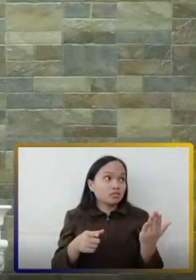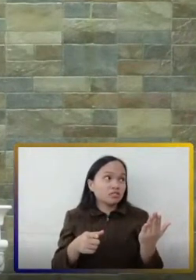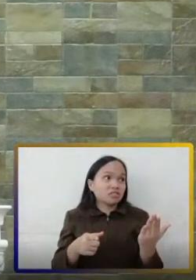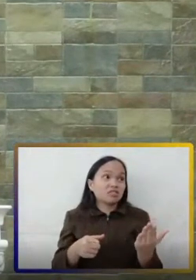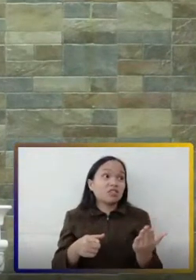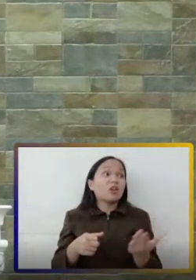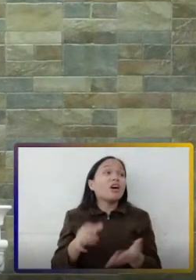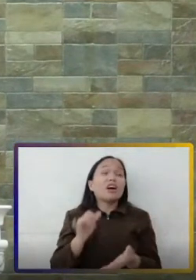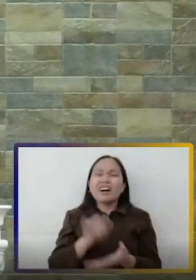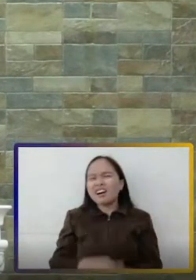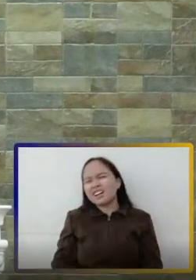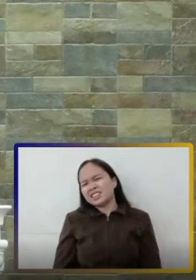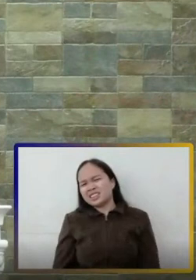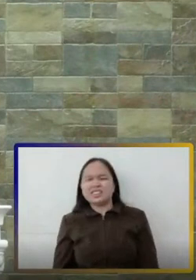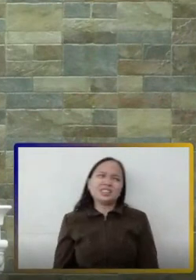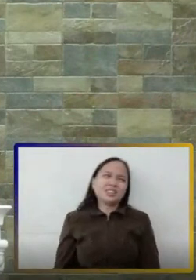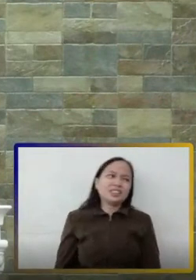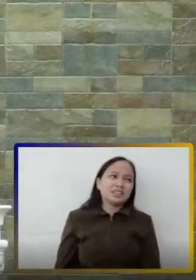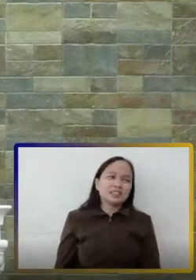Dihins mo tumadinggoy, oy!